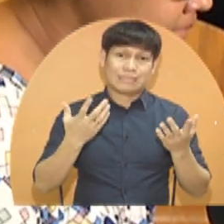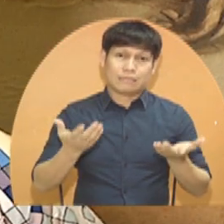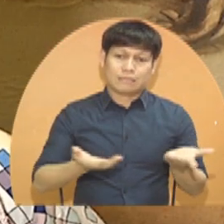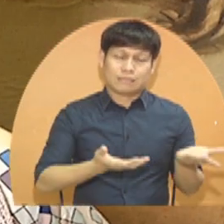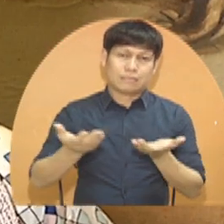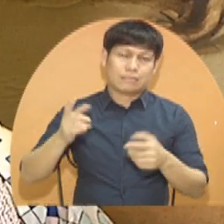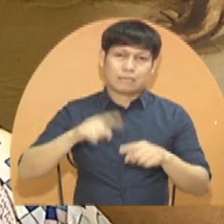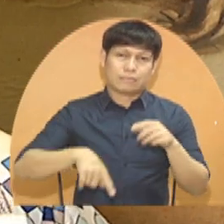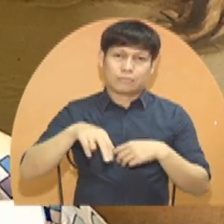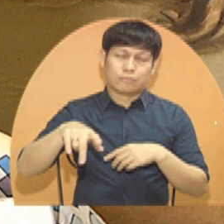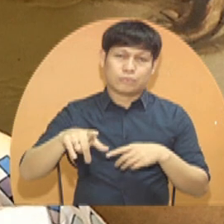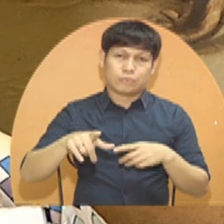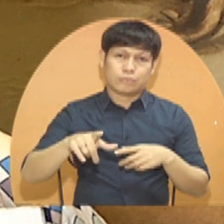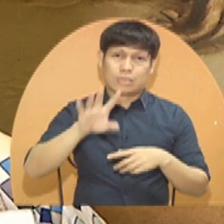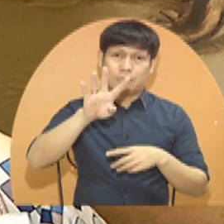akin?